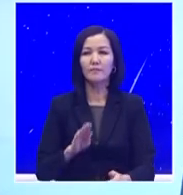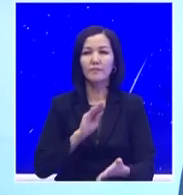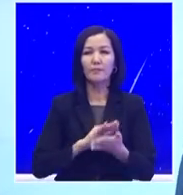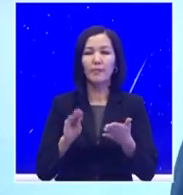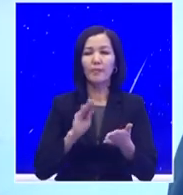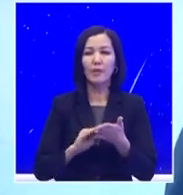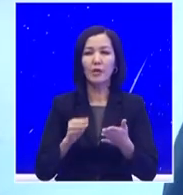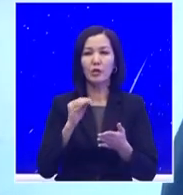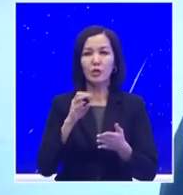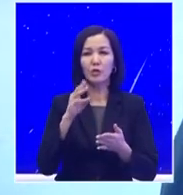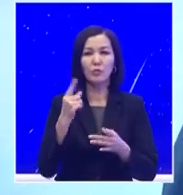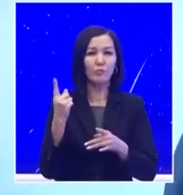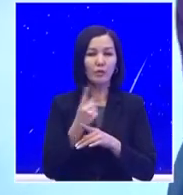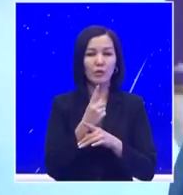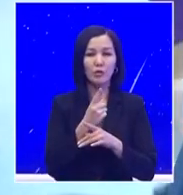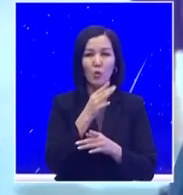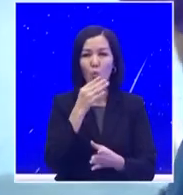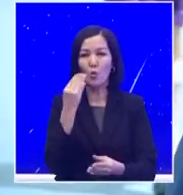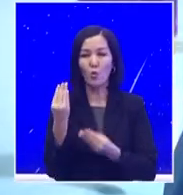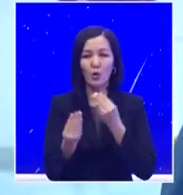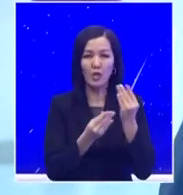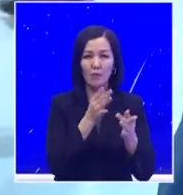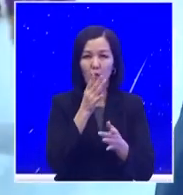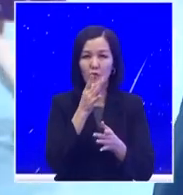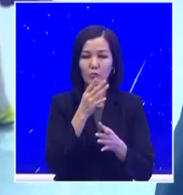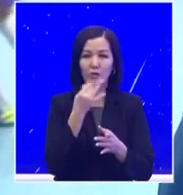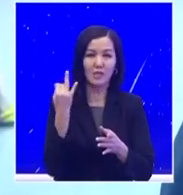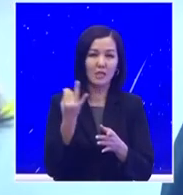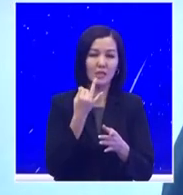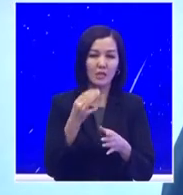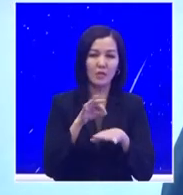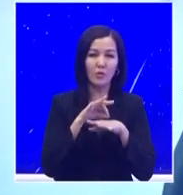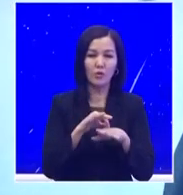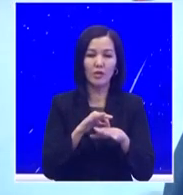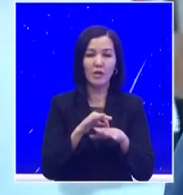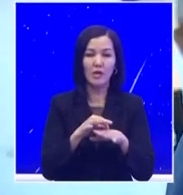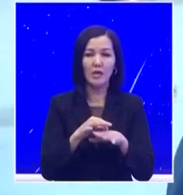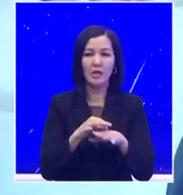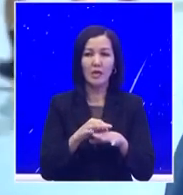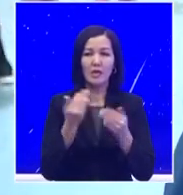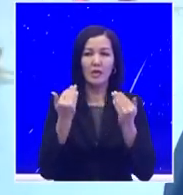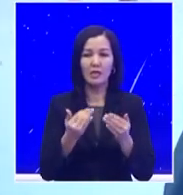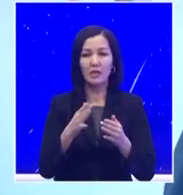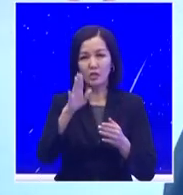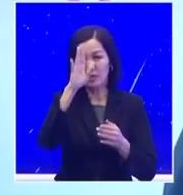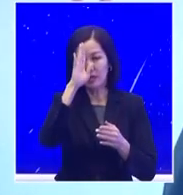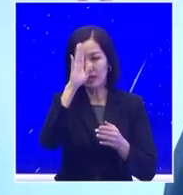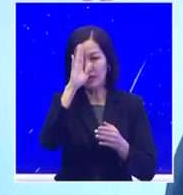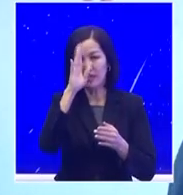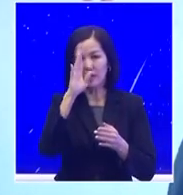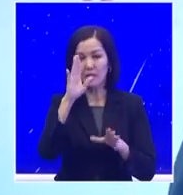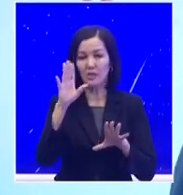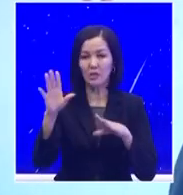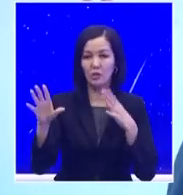бірінші маусымы өте тартысты өтті. Ойдағыдай біраз төселді. Енді жігіттерді екінші маусымның